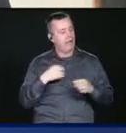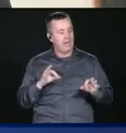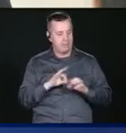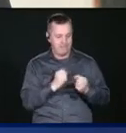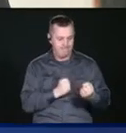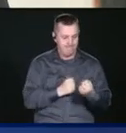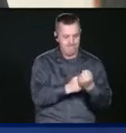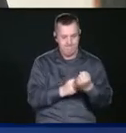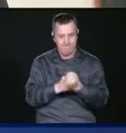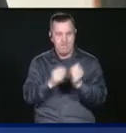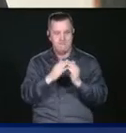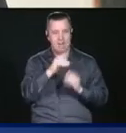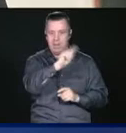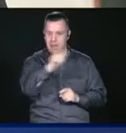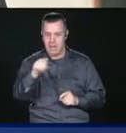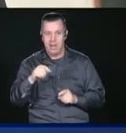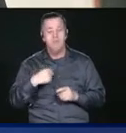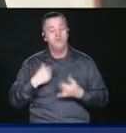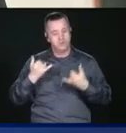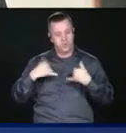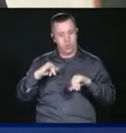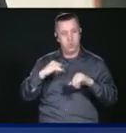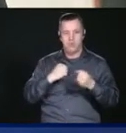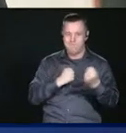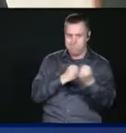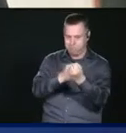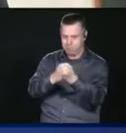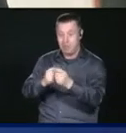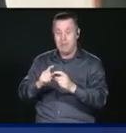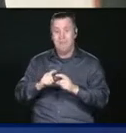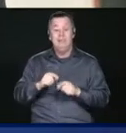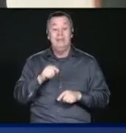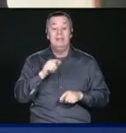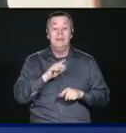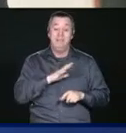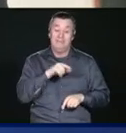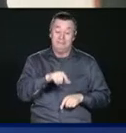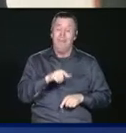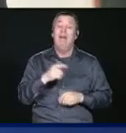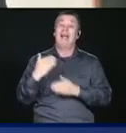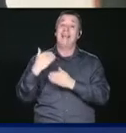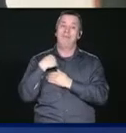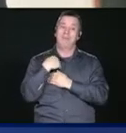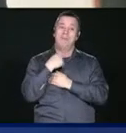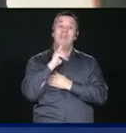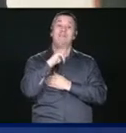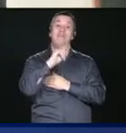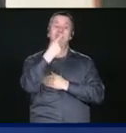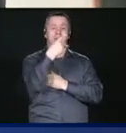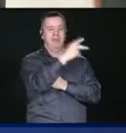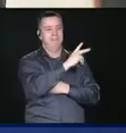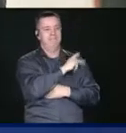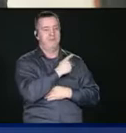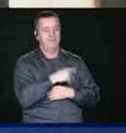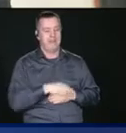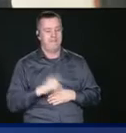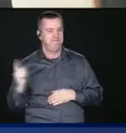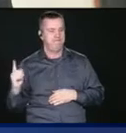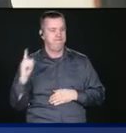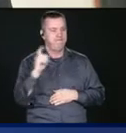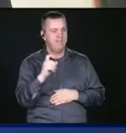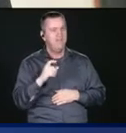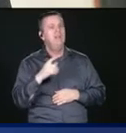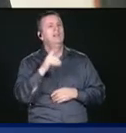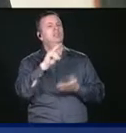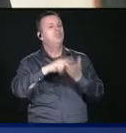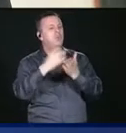voulu soutenir les villes. Nous allons continuer de le faire, tout en respectant la juridiction des provinces. Vous êtes en train de dire que l'aide qui pourrait aller aux villes est ralentie